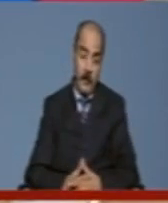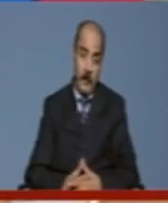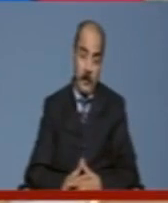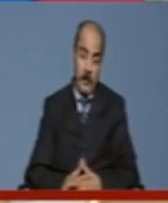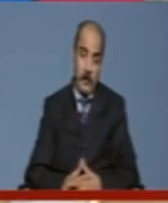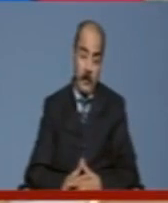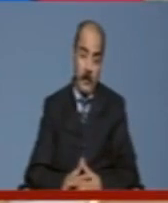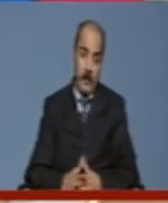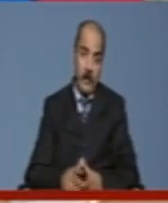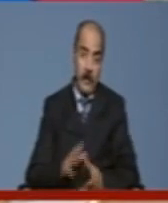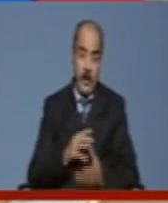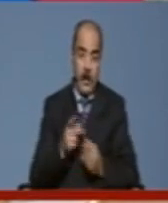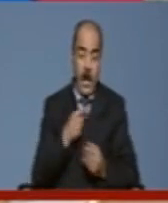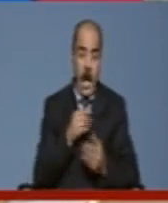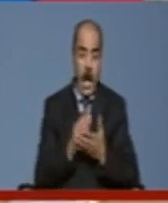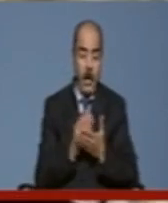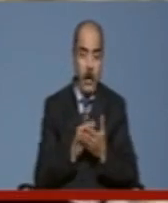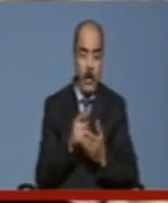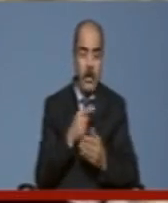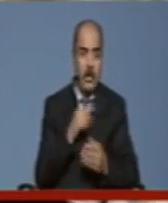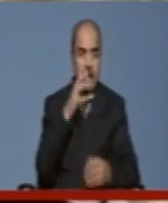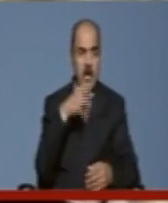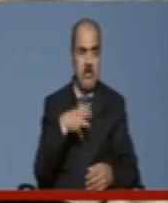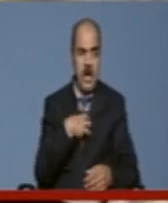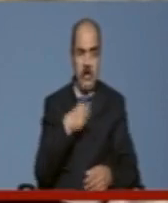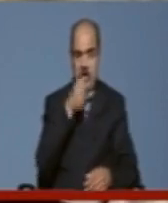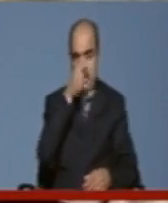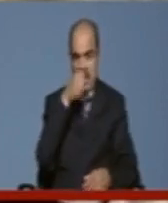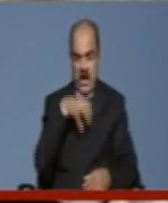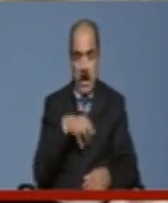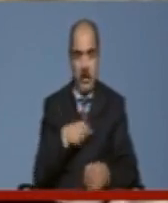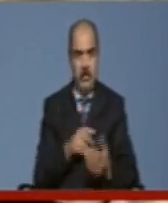يشكل مخرجا للغضب لا يكون العنف،